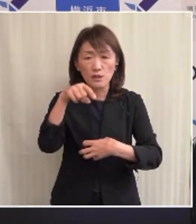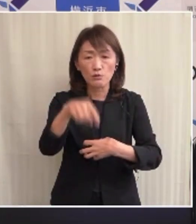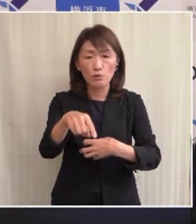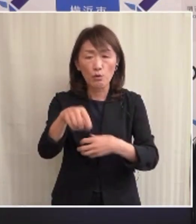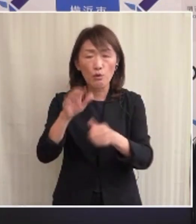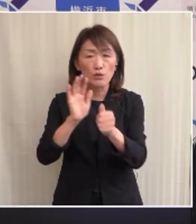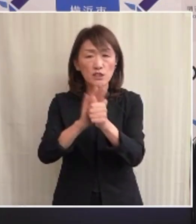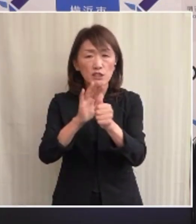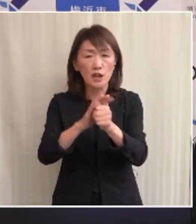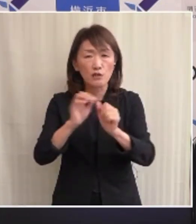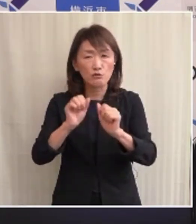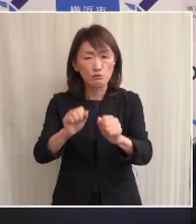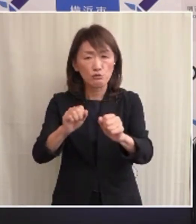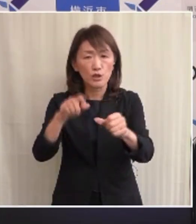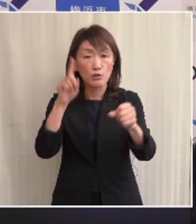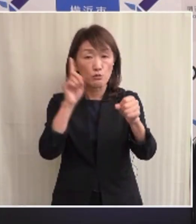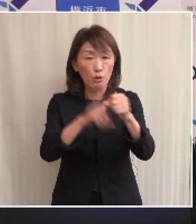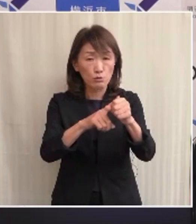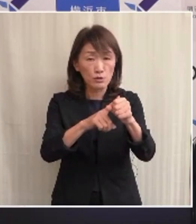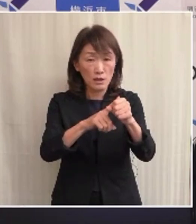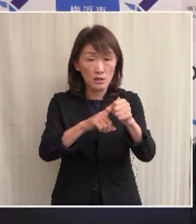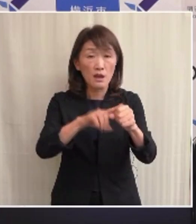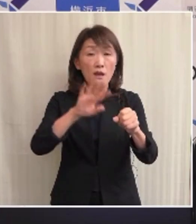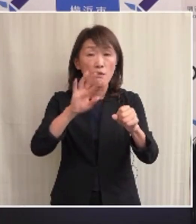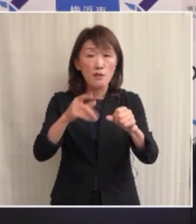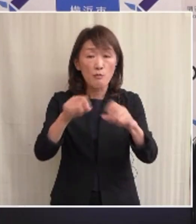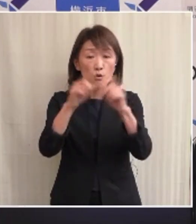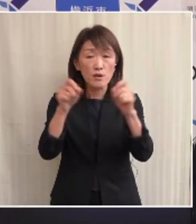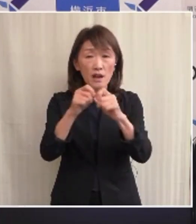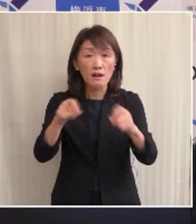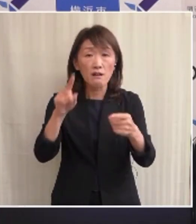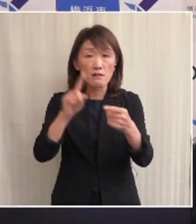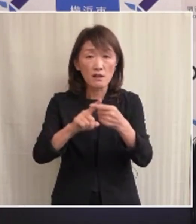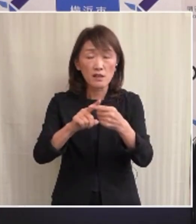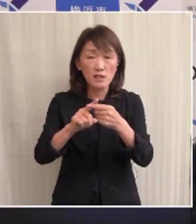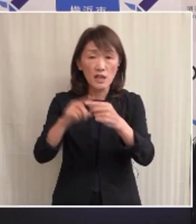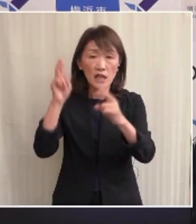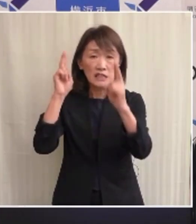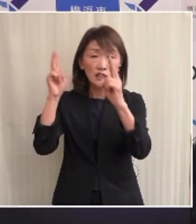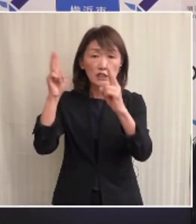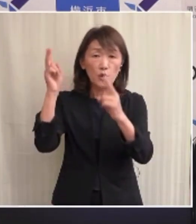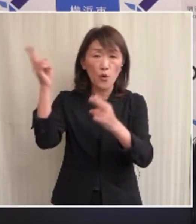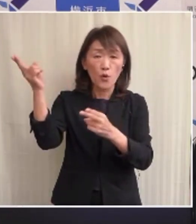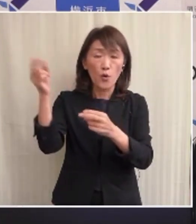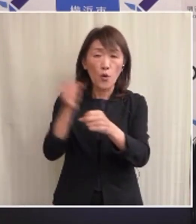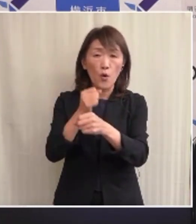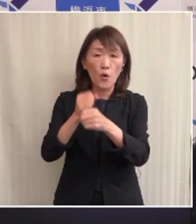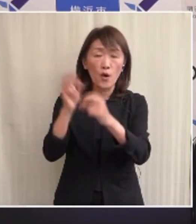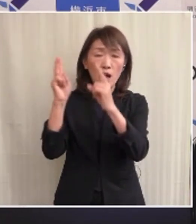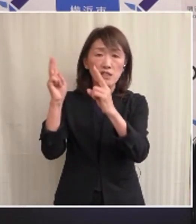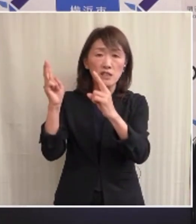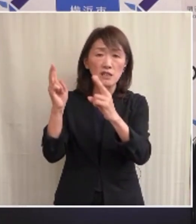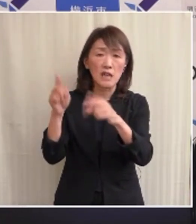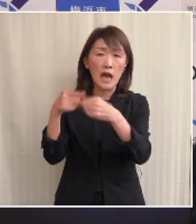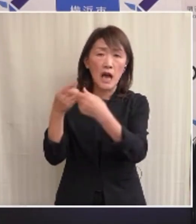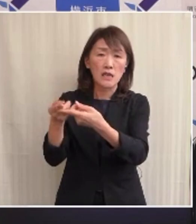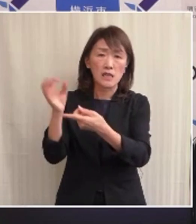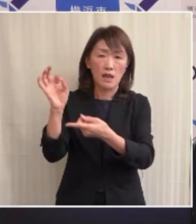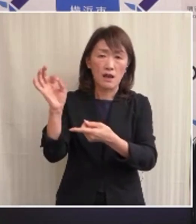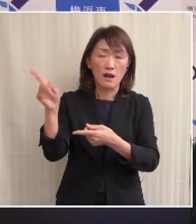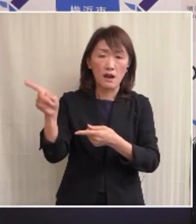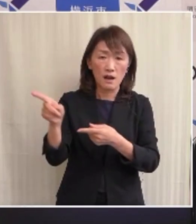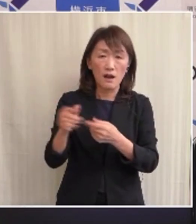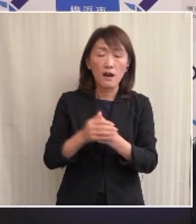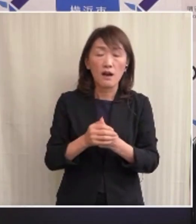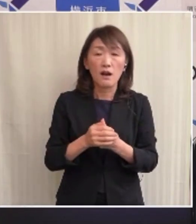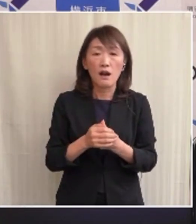狙いでいったものが、まあ、結果的にはこう事業会社に入ってしまうような形になった今回の執行においてっていうのを、市長としては、まあ、率直に